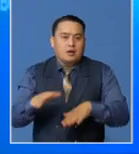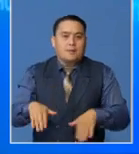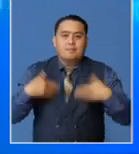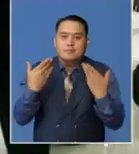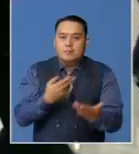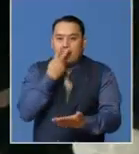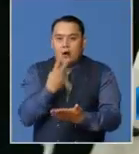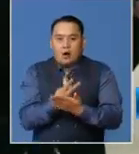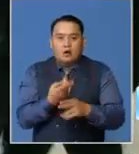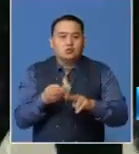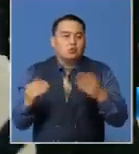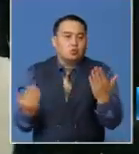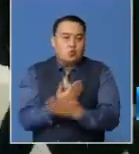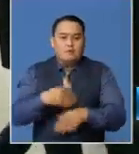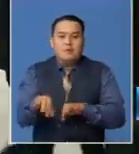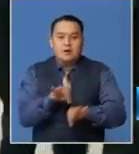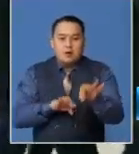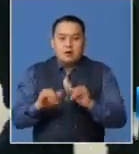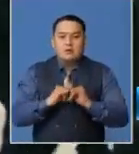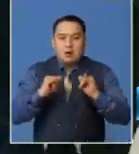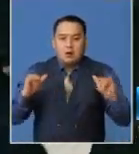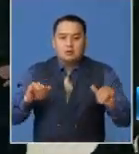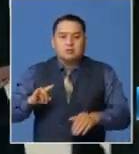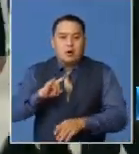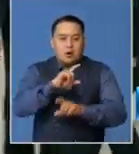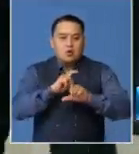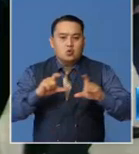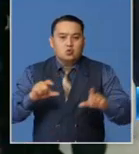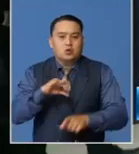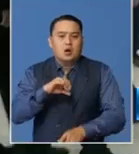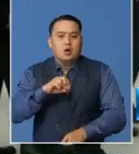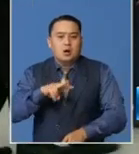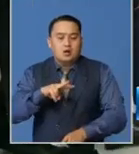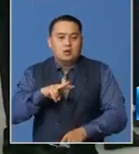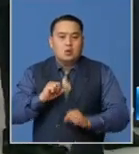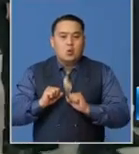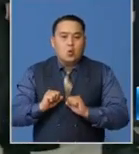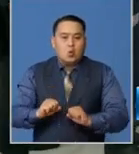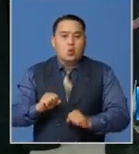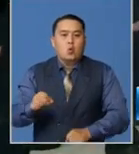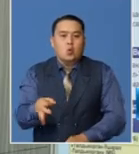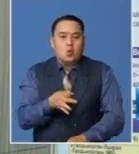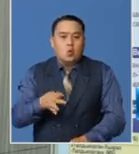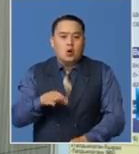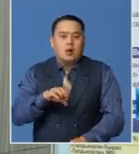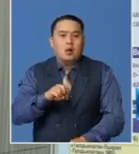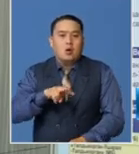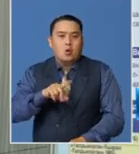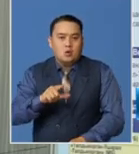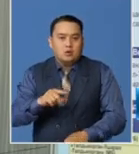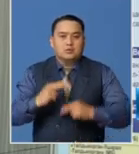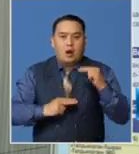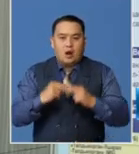презентовал сагинтаев у новые проекты по развитию аэропорта ушарал и берегоукреплению озеро алаколь напомним